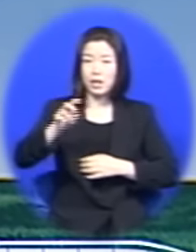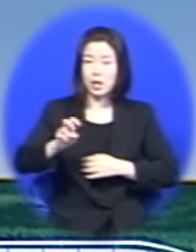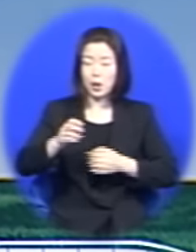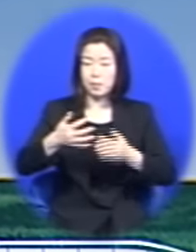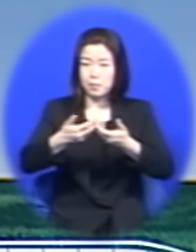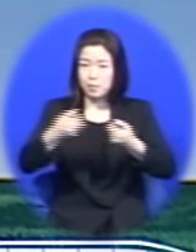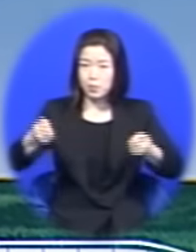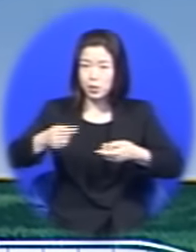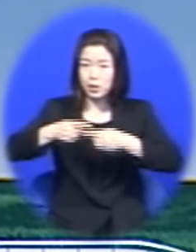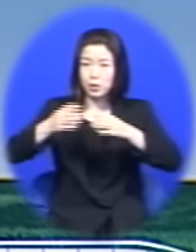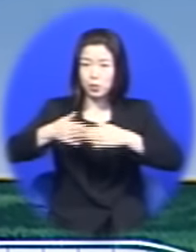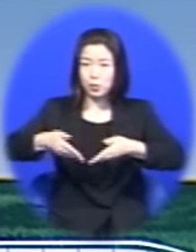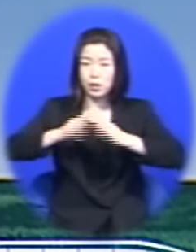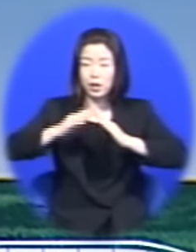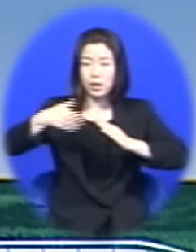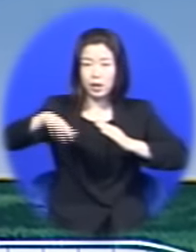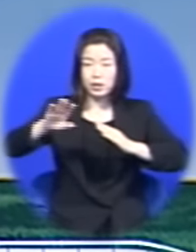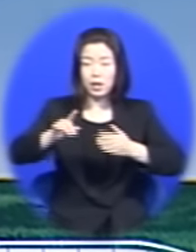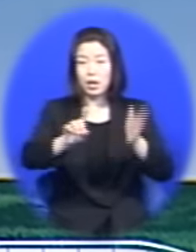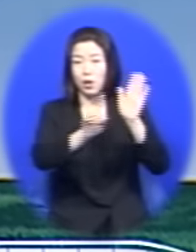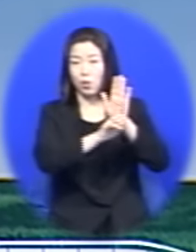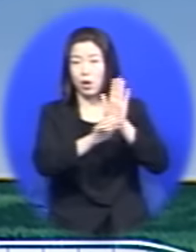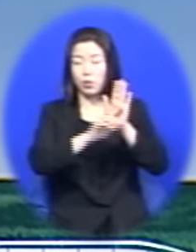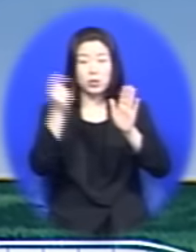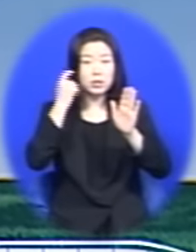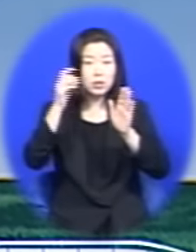나간다. 이런 광고를 들을 때